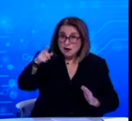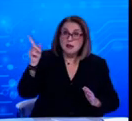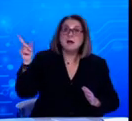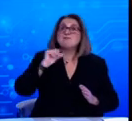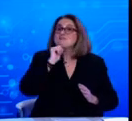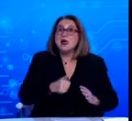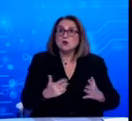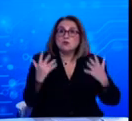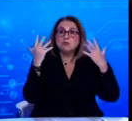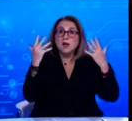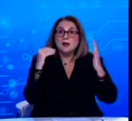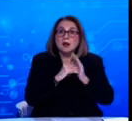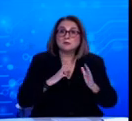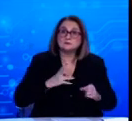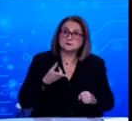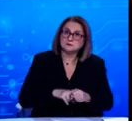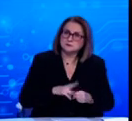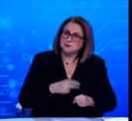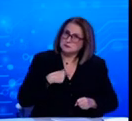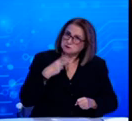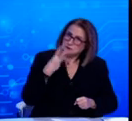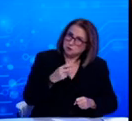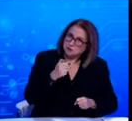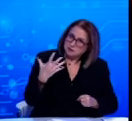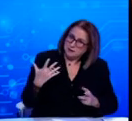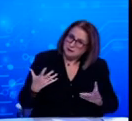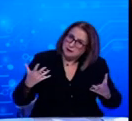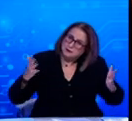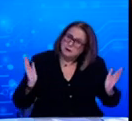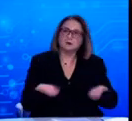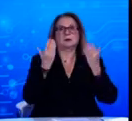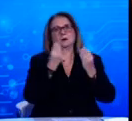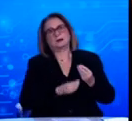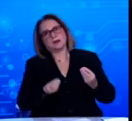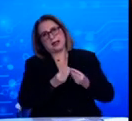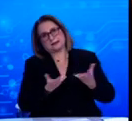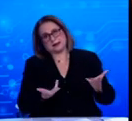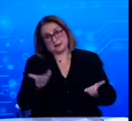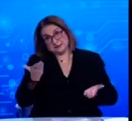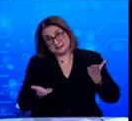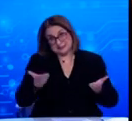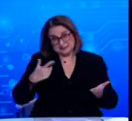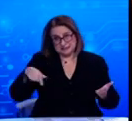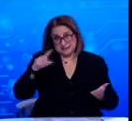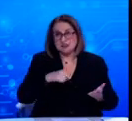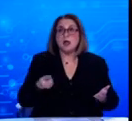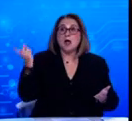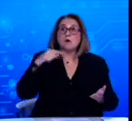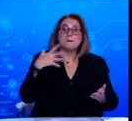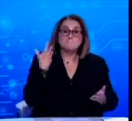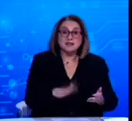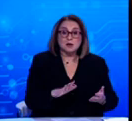δεύτερο. Αξιοποιήσαμε το καλοκαίρι για να θωρακίσουμε το Εθνικό Σύστημα Υγείας, που από 557 κλίνες ΜΕΘ